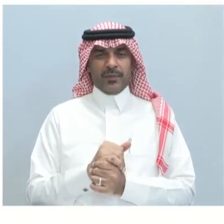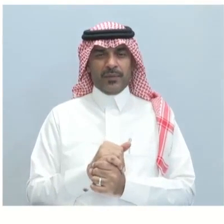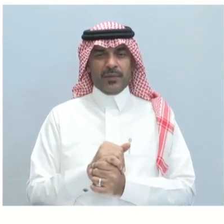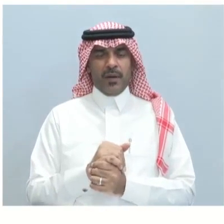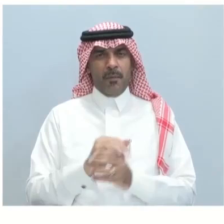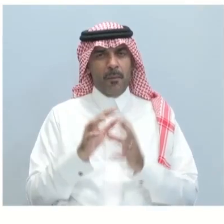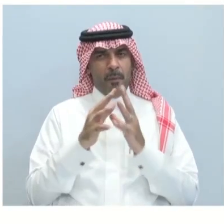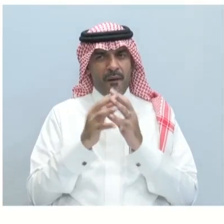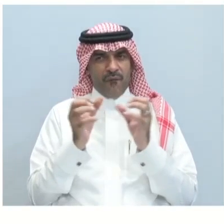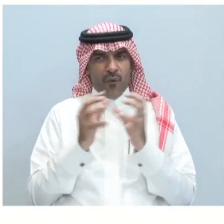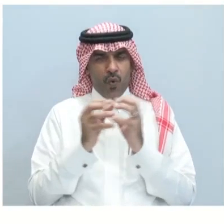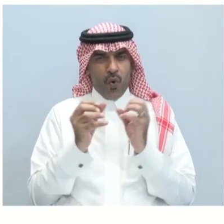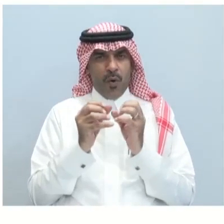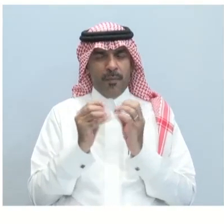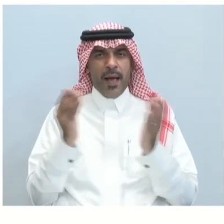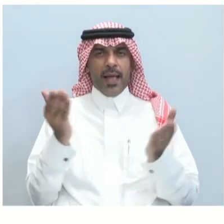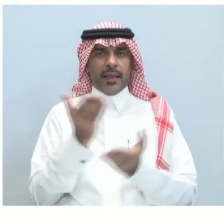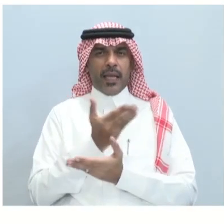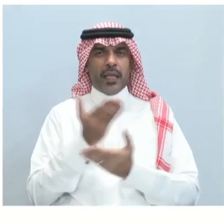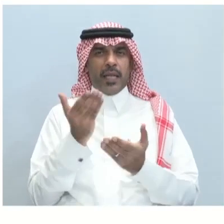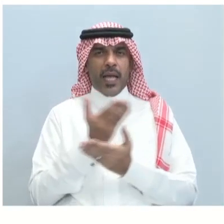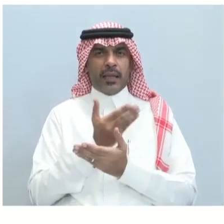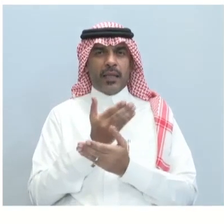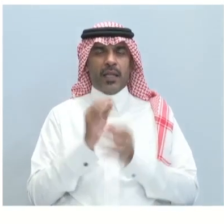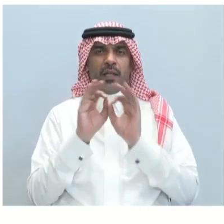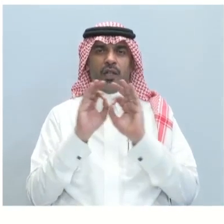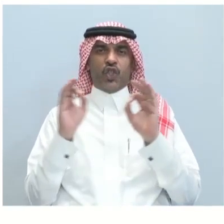مفاهيم الدراسات الاجتماعيه